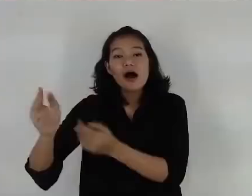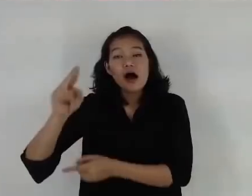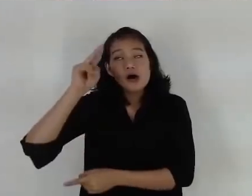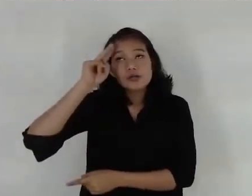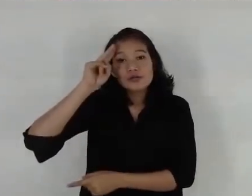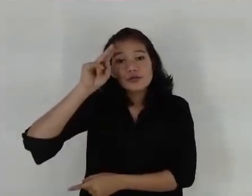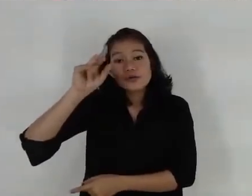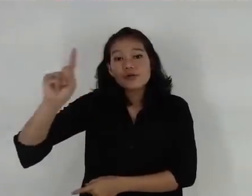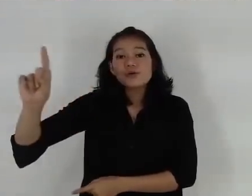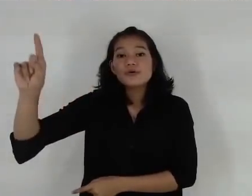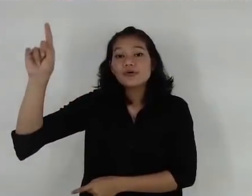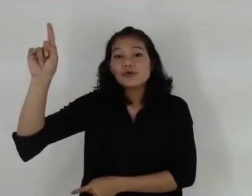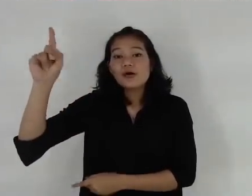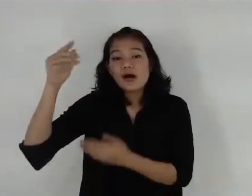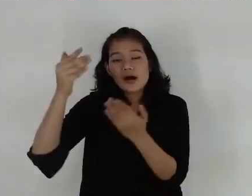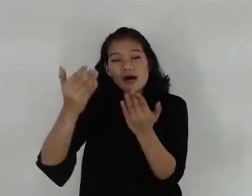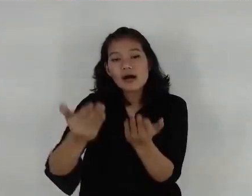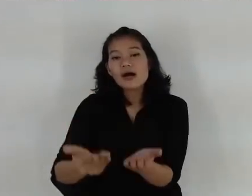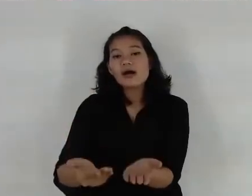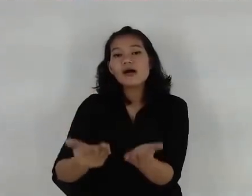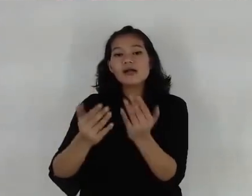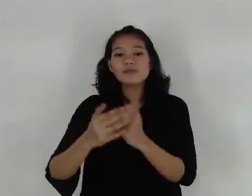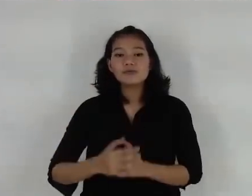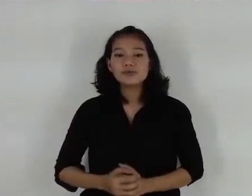Jiwo tuh